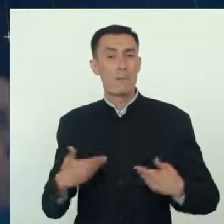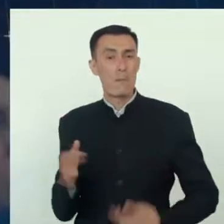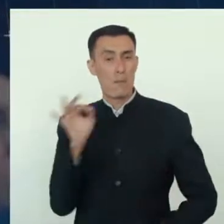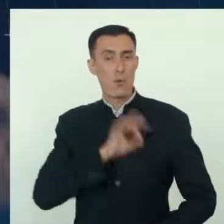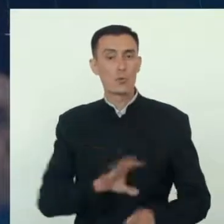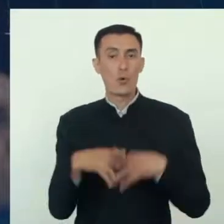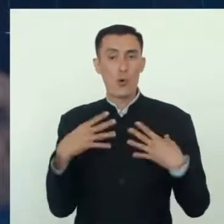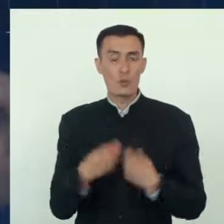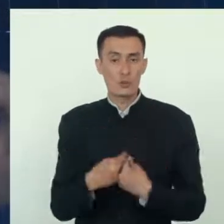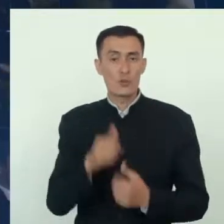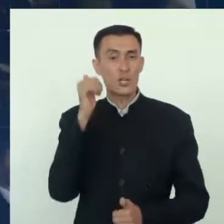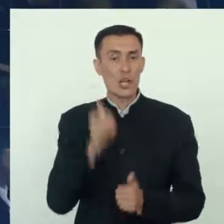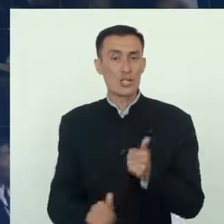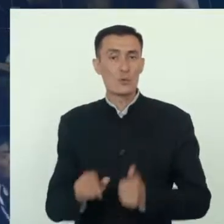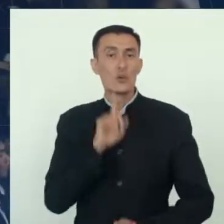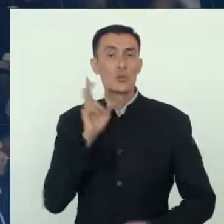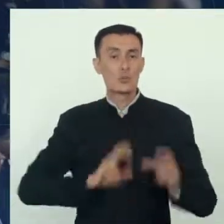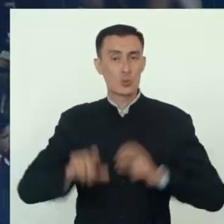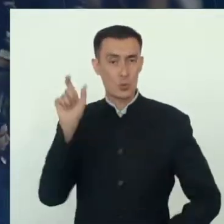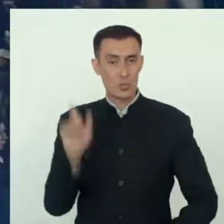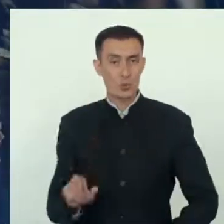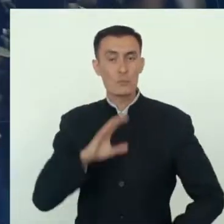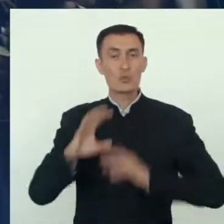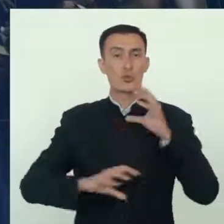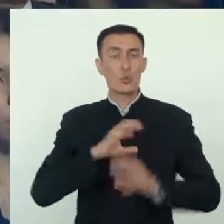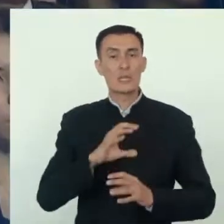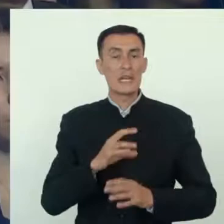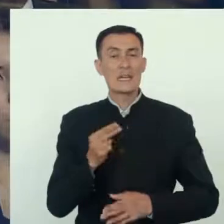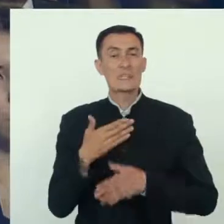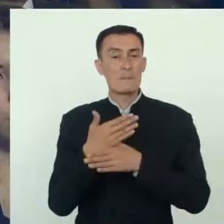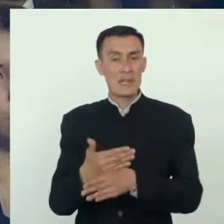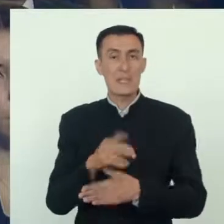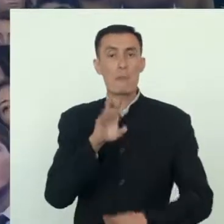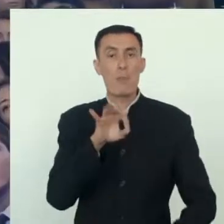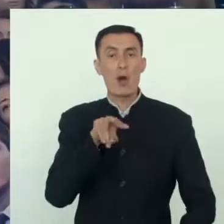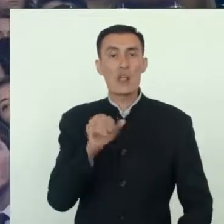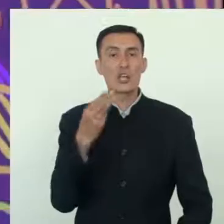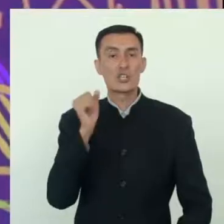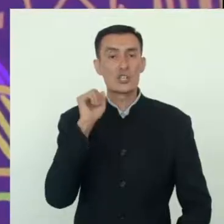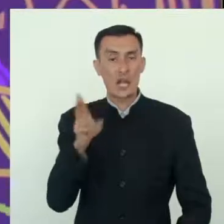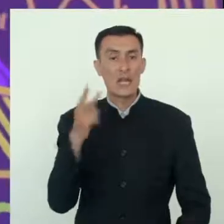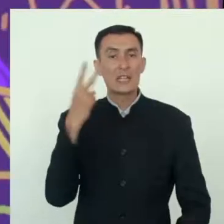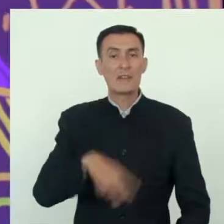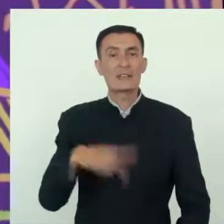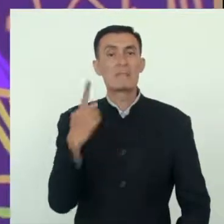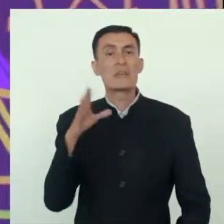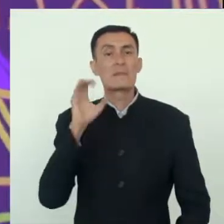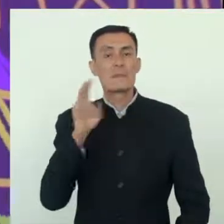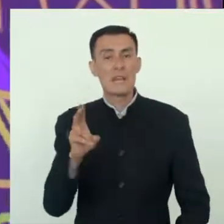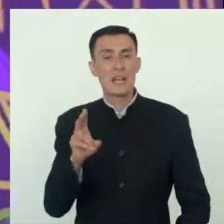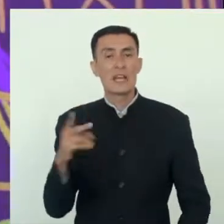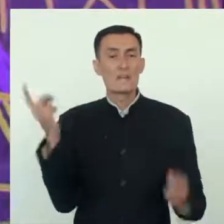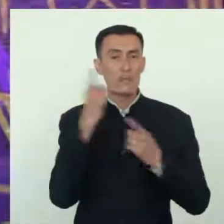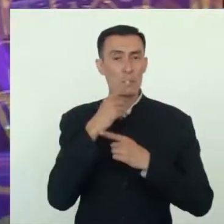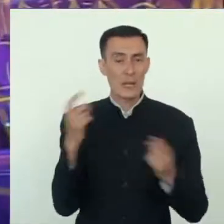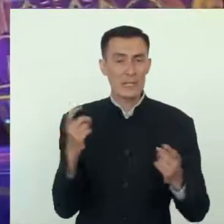неоценимую помощь обществу и каждому студенту в отдельности международная стипендия «Болашак». 21 век. Это